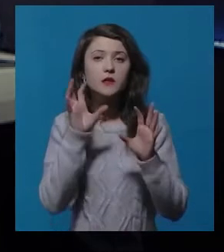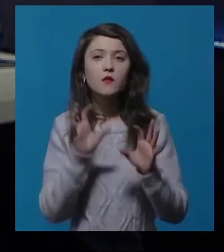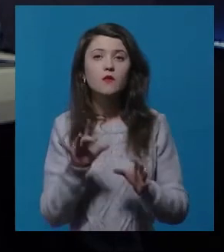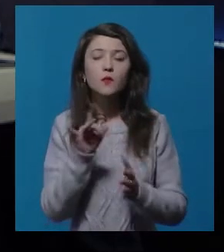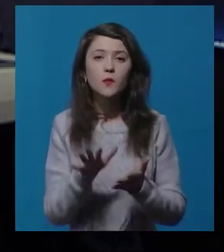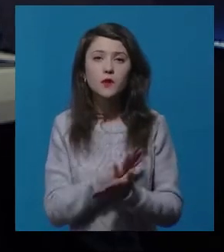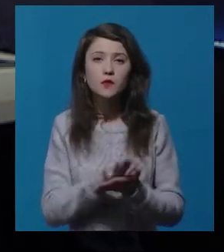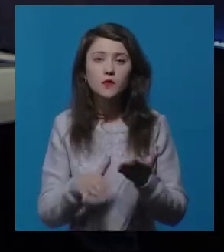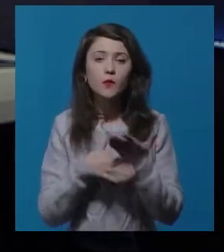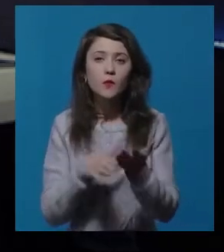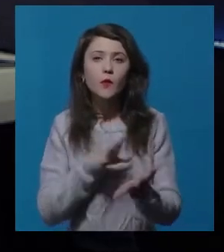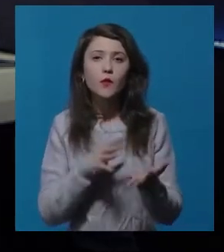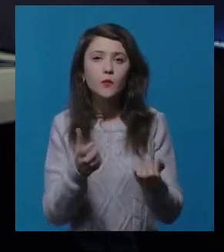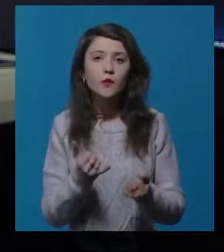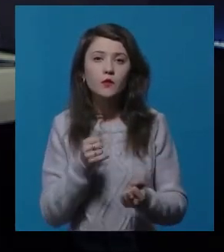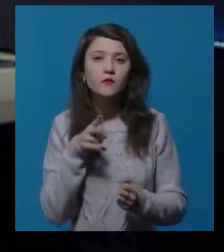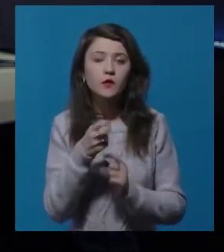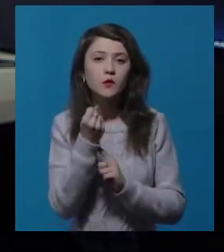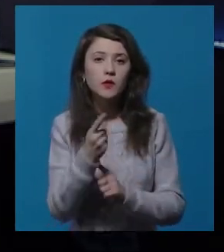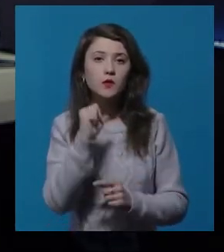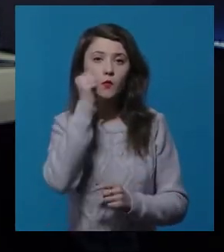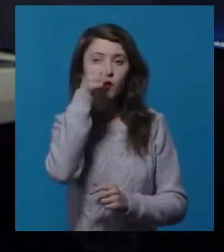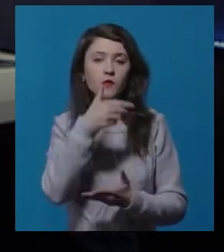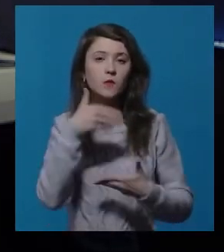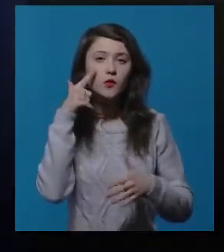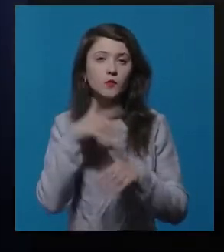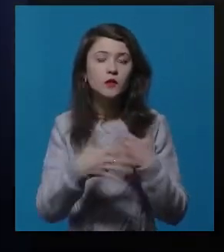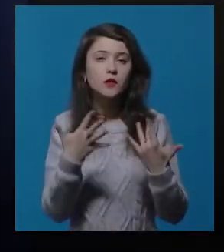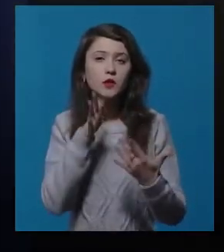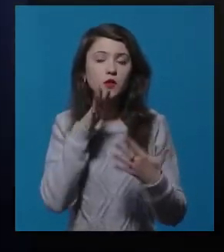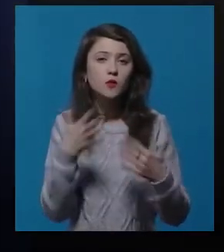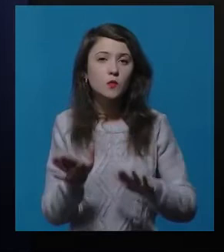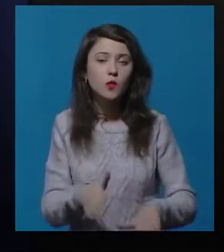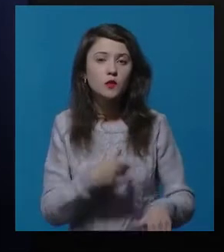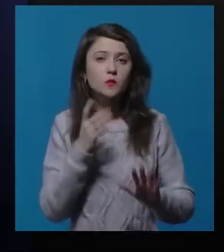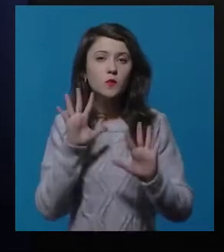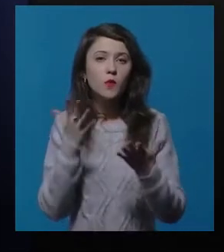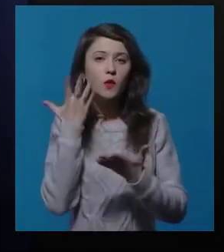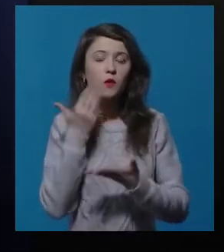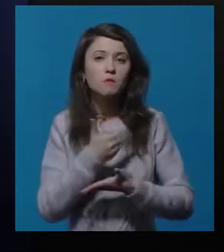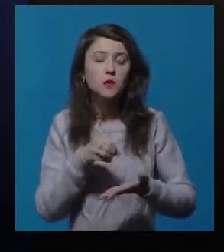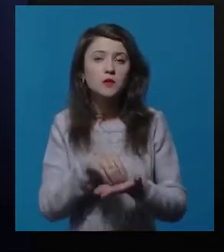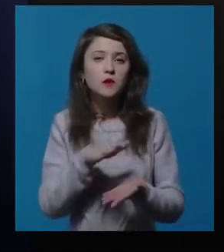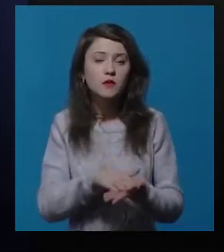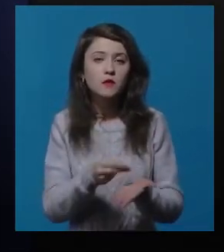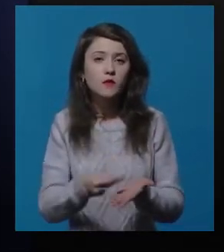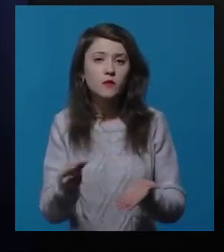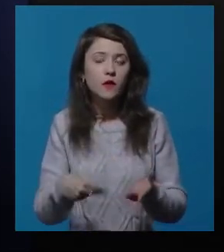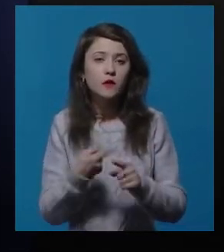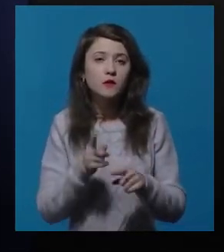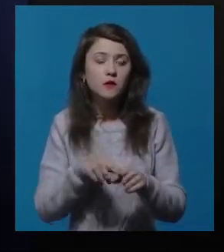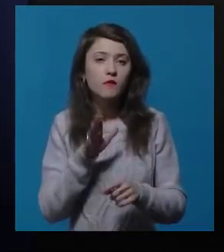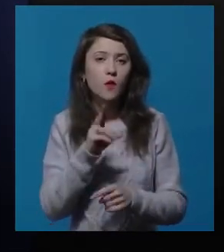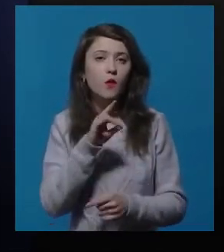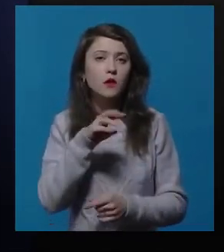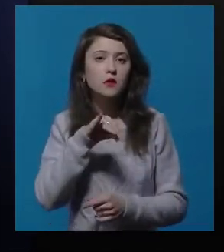правову допомогу було прийнято у 2011 році. Тобто ми розуміємо, скільки часу пройшло з моменту, коли ми задекларували в Конституції це право громадян,